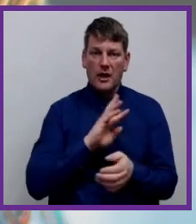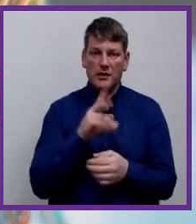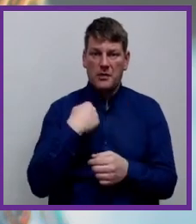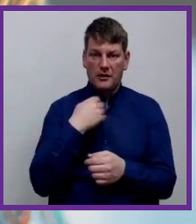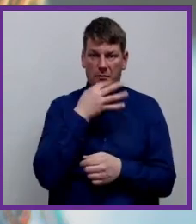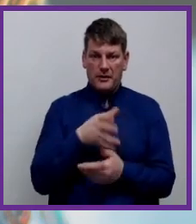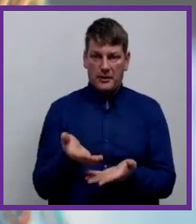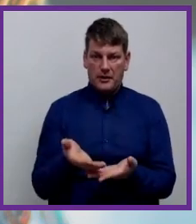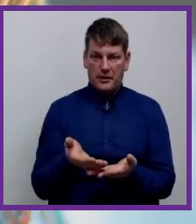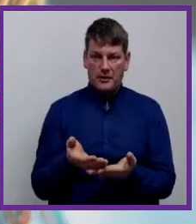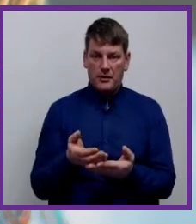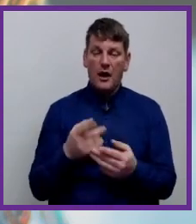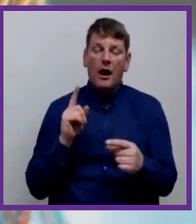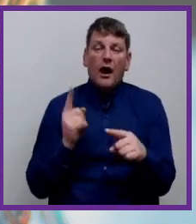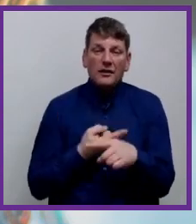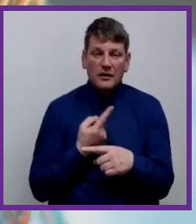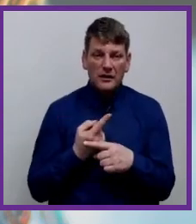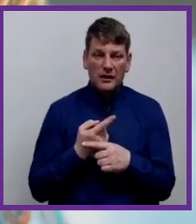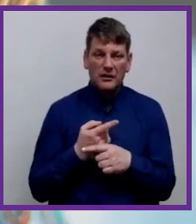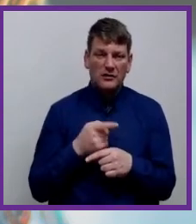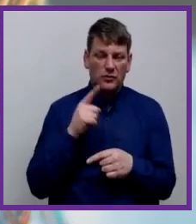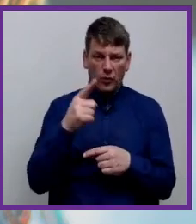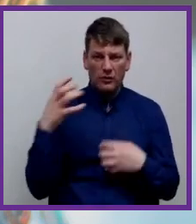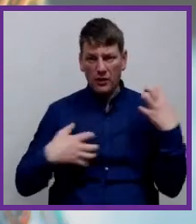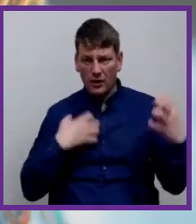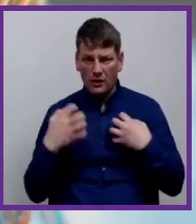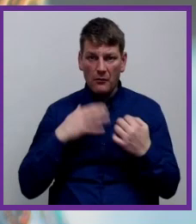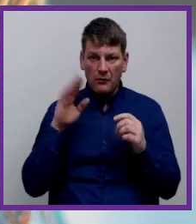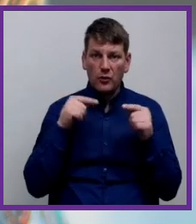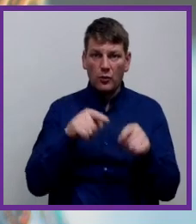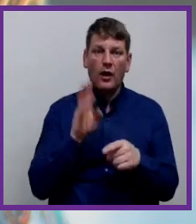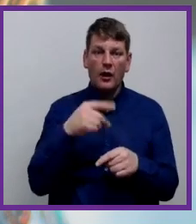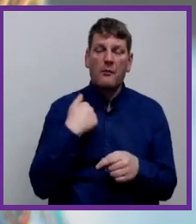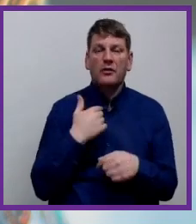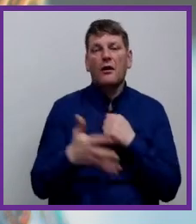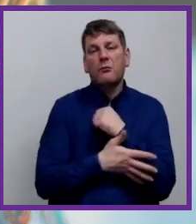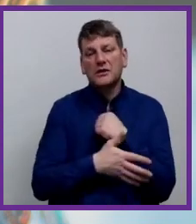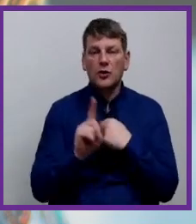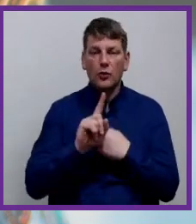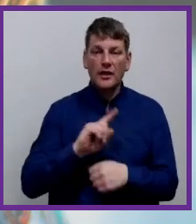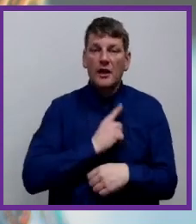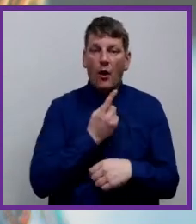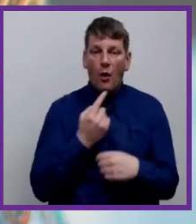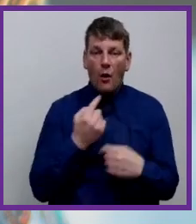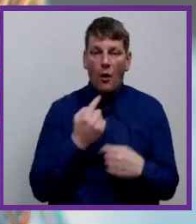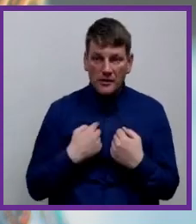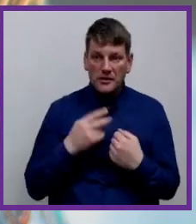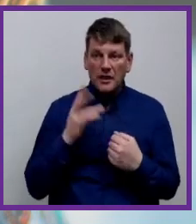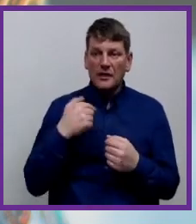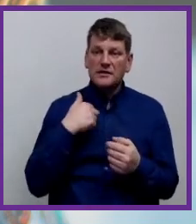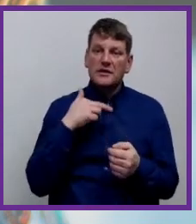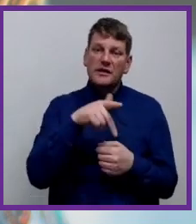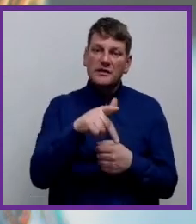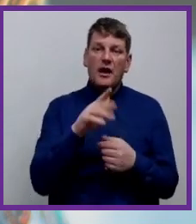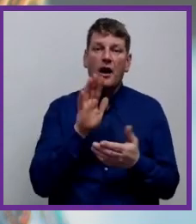nepatīk. Tā kā atkal, tur sašust par to, ka kāds man ir nabadziņu traumējis, kas es aizgājis uz